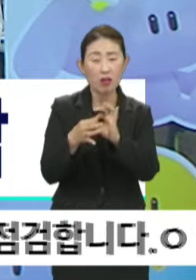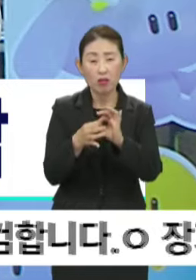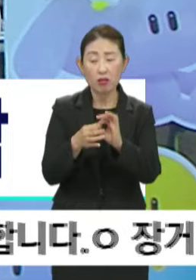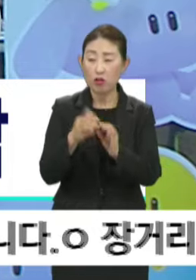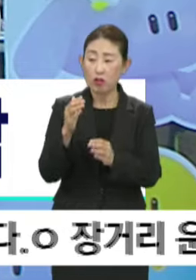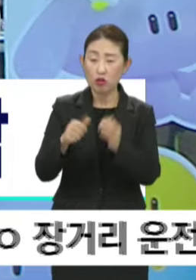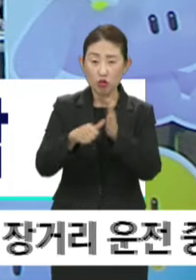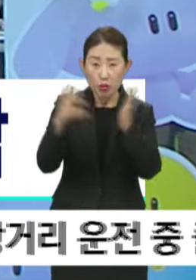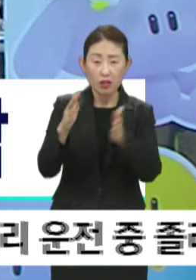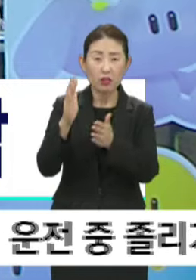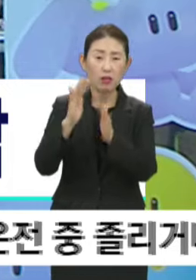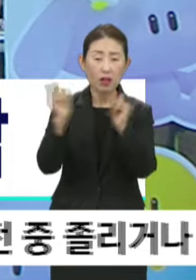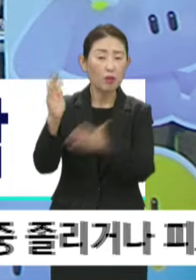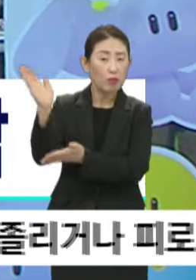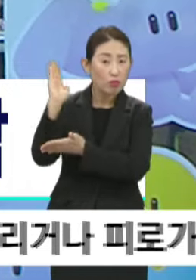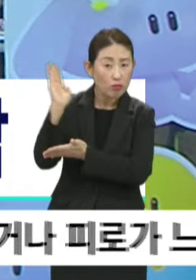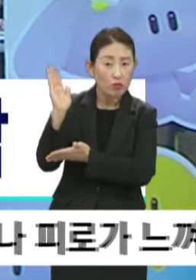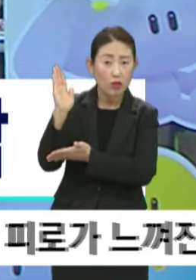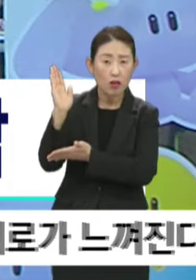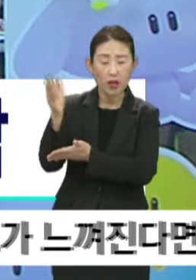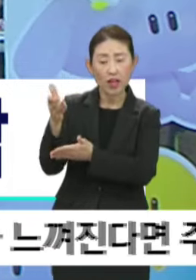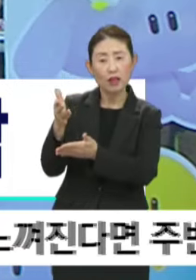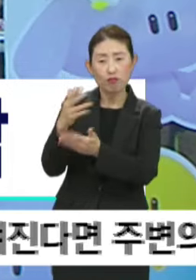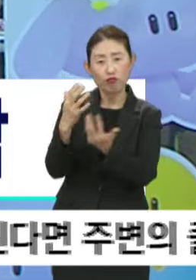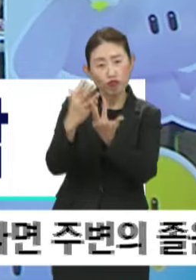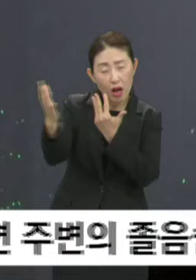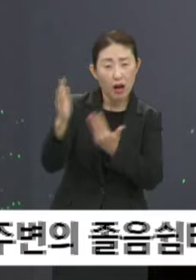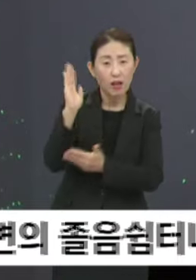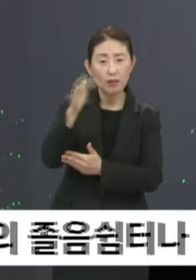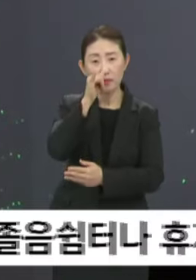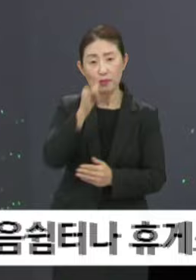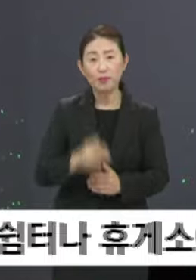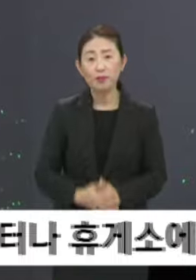강연들도 함께 열렸습니다. 김철진 기자입니다.